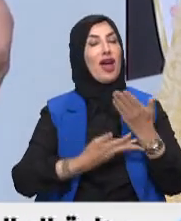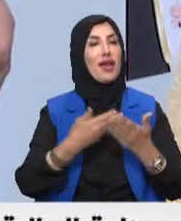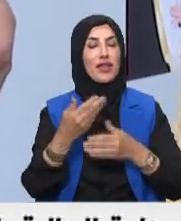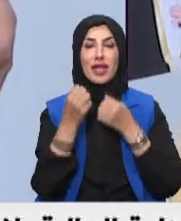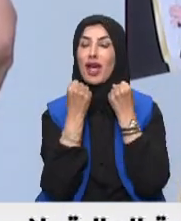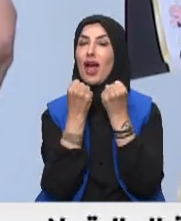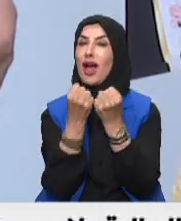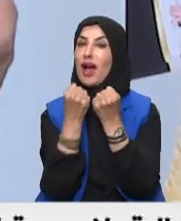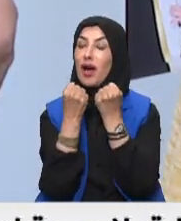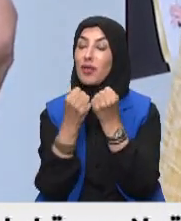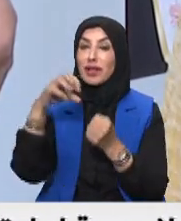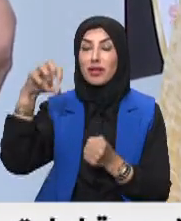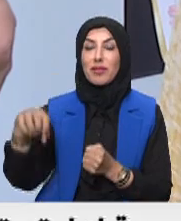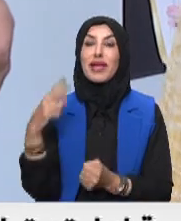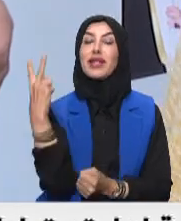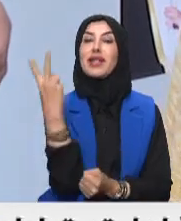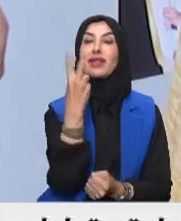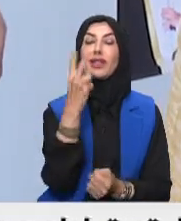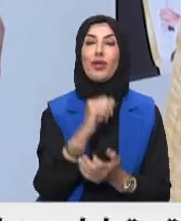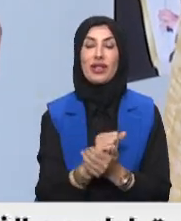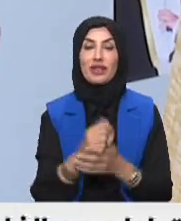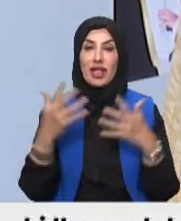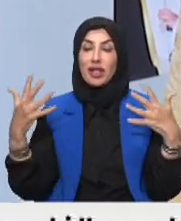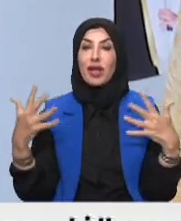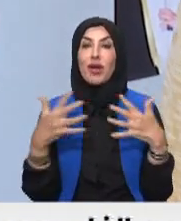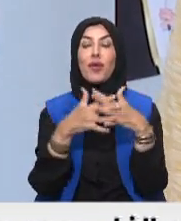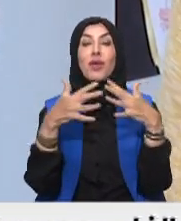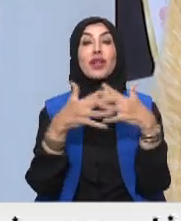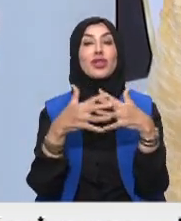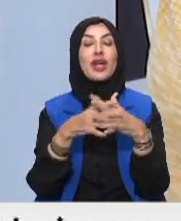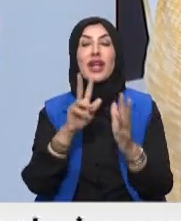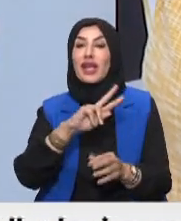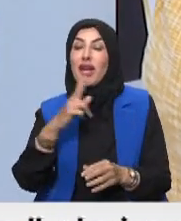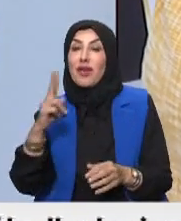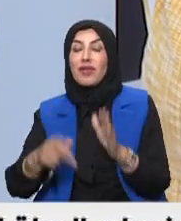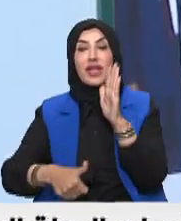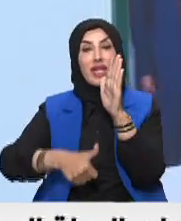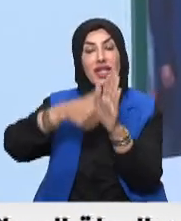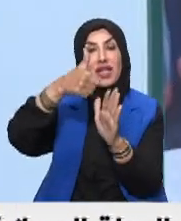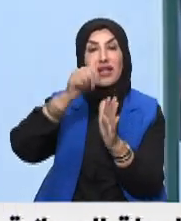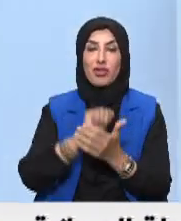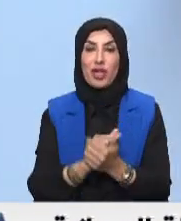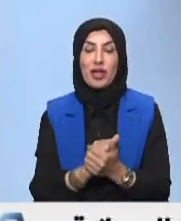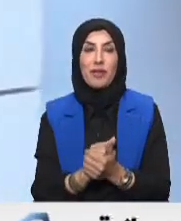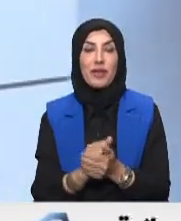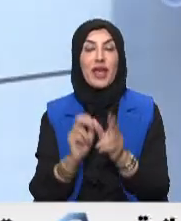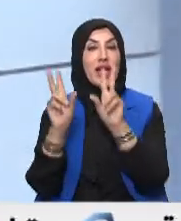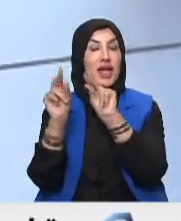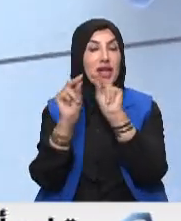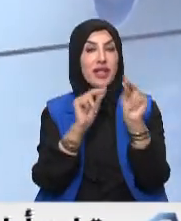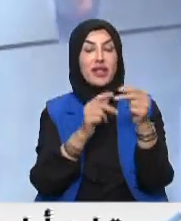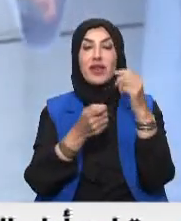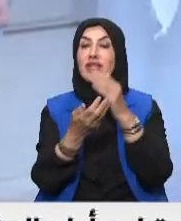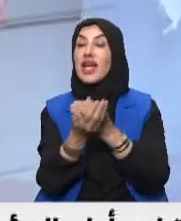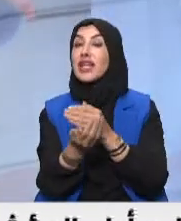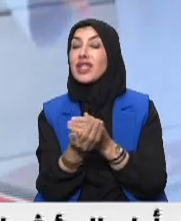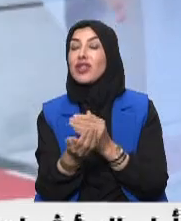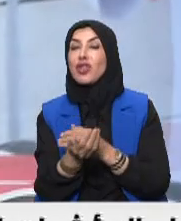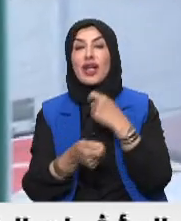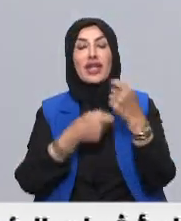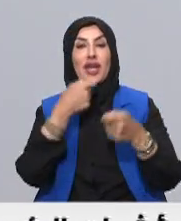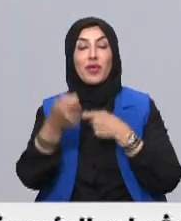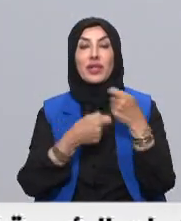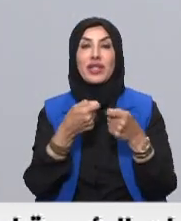البلدين الصديقين والشراكه الناجحه في مخت المجالات لا سما التجاريه والاقتصاديه